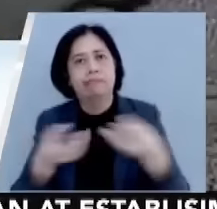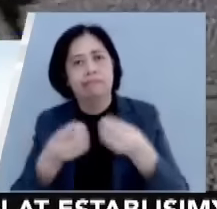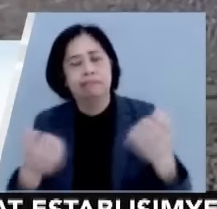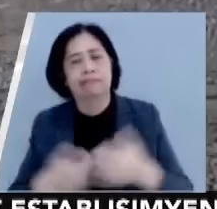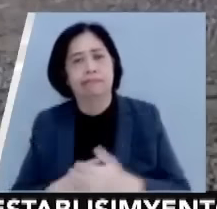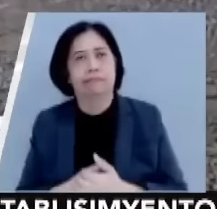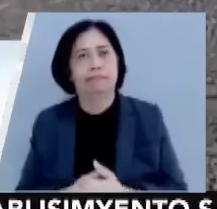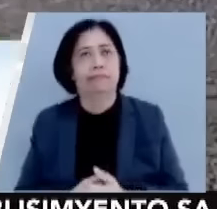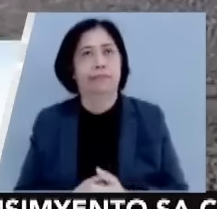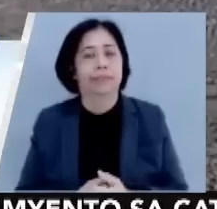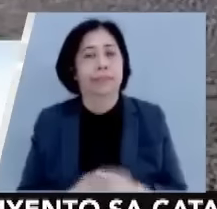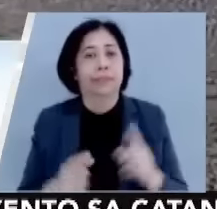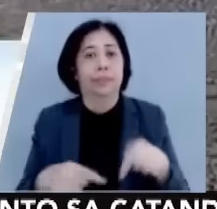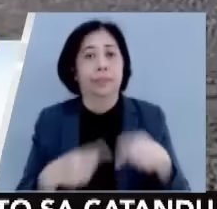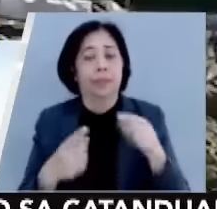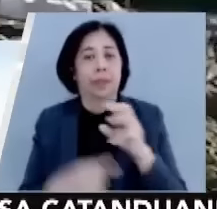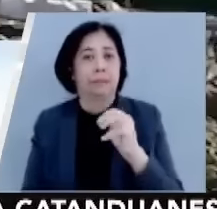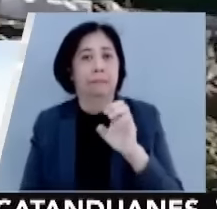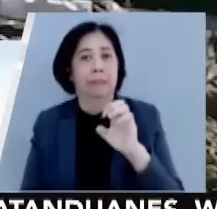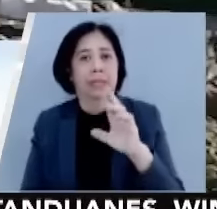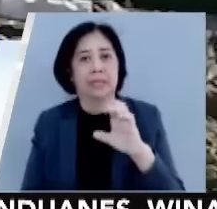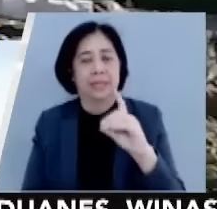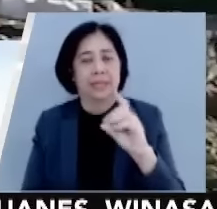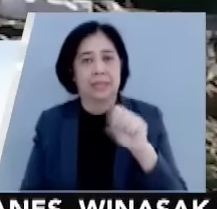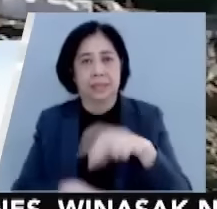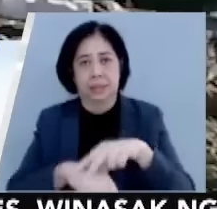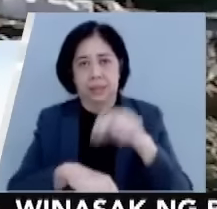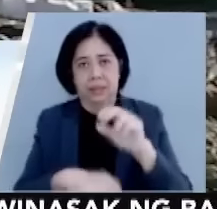Habang sa Mercedes Camarines Norte, balik na sa